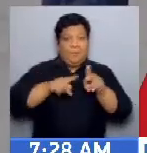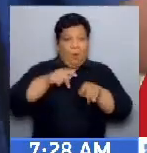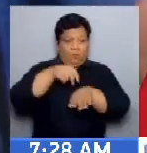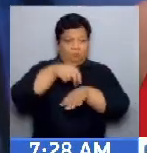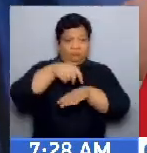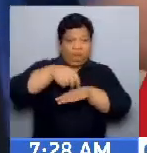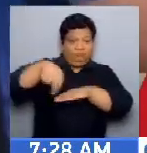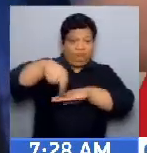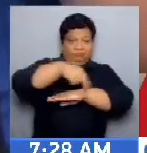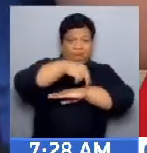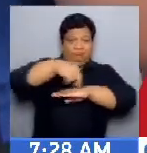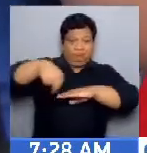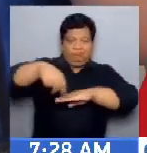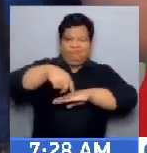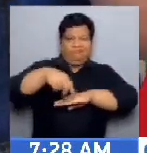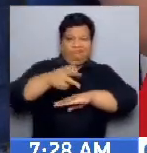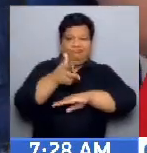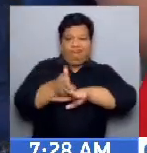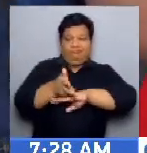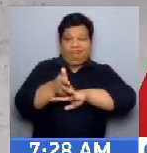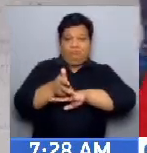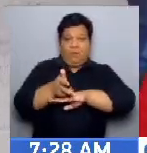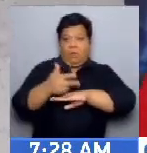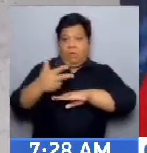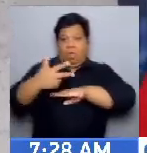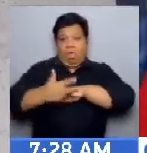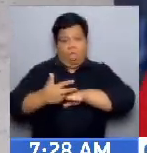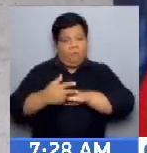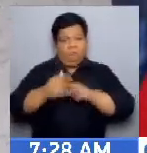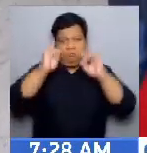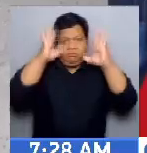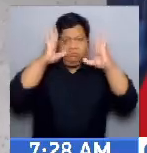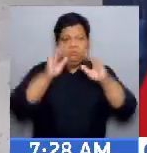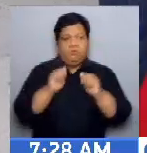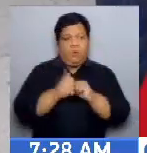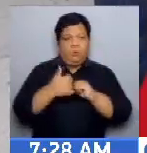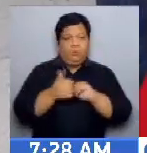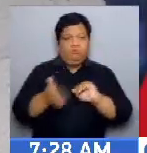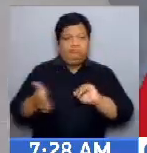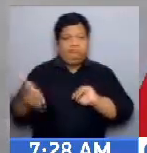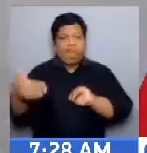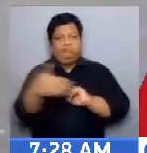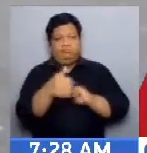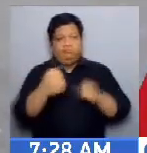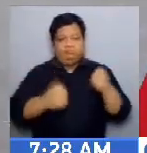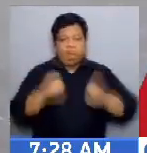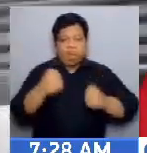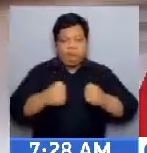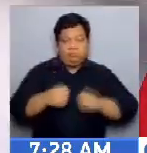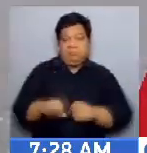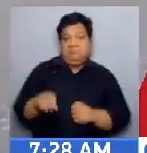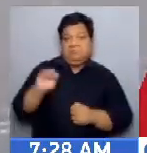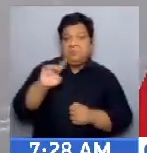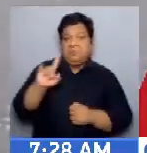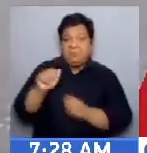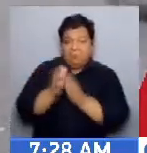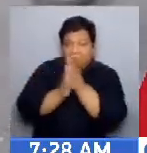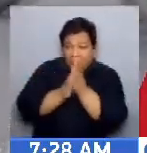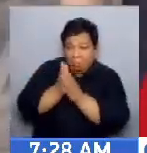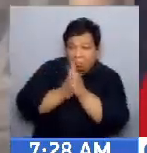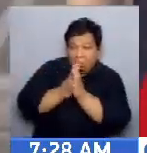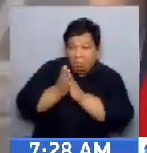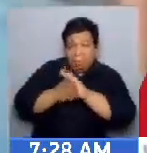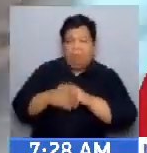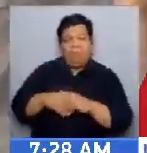kanto nakaparada na delikado lalo sa mga papalikong sasakyan. Hindi naman umubra sa MMDA ang pakiusap ng ilang may-ari ng sasakyan. Ayon